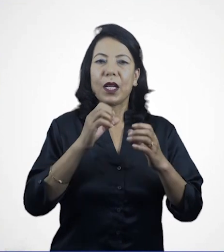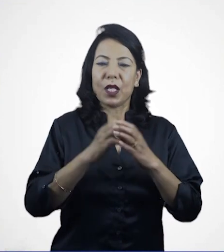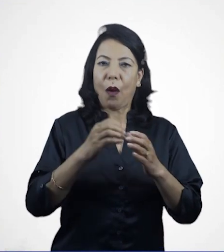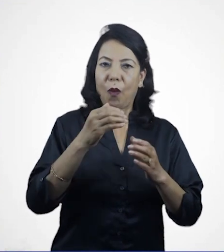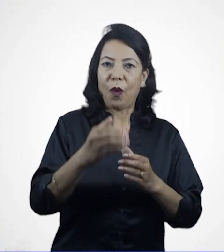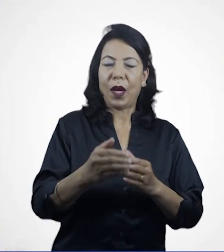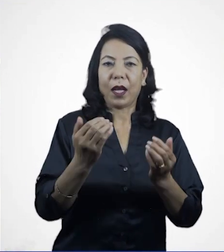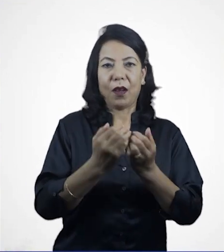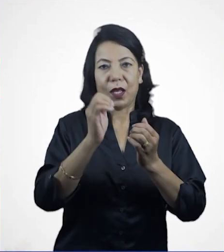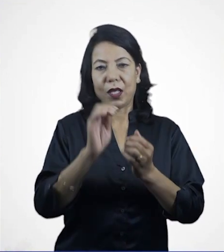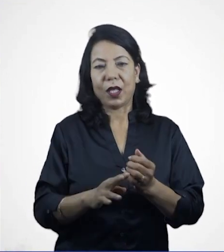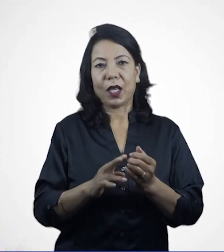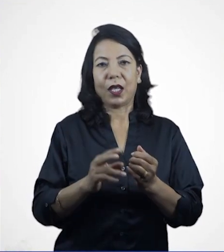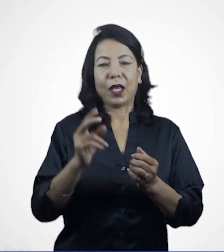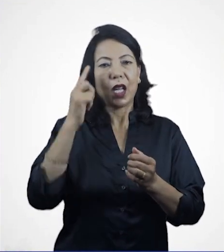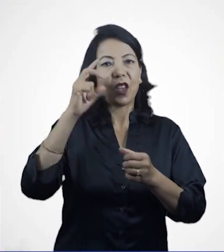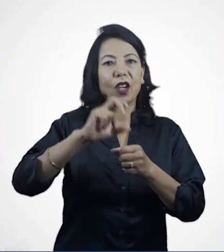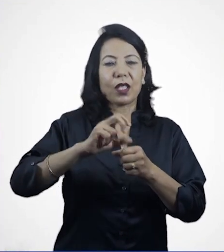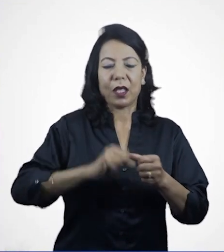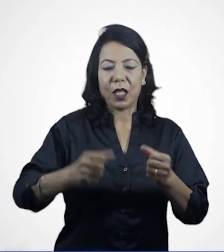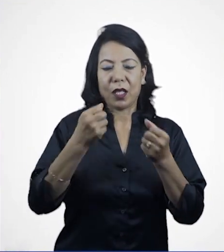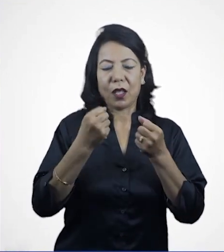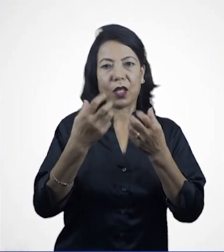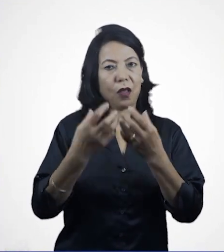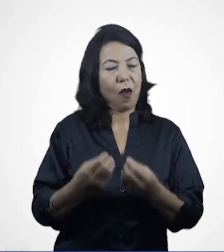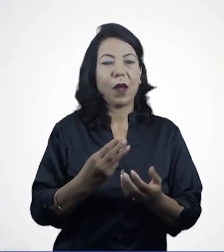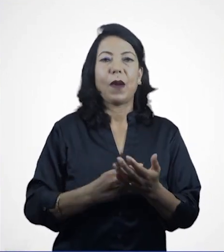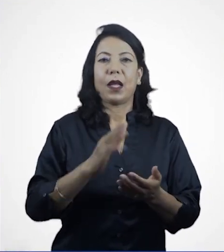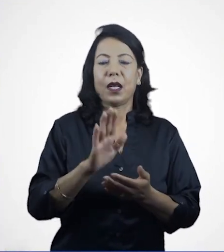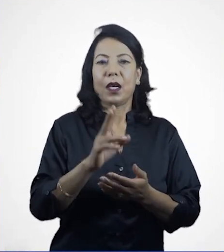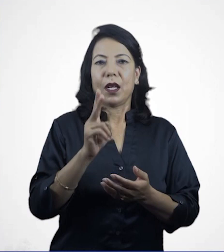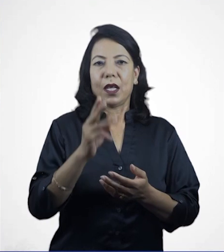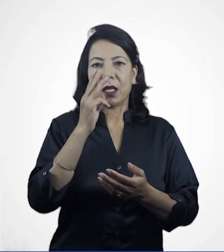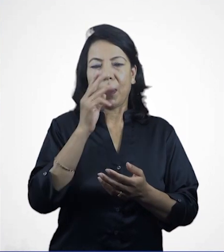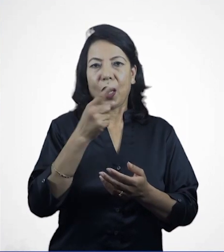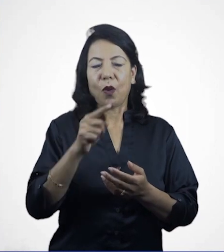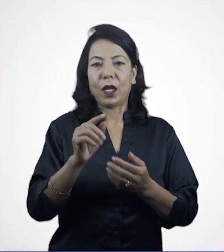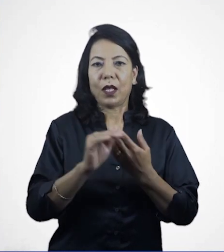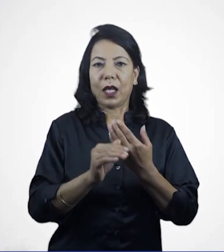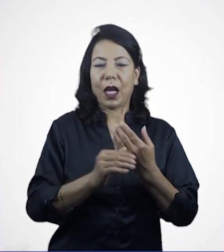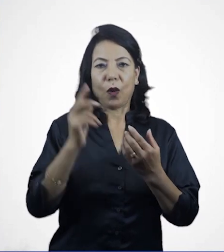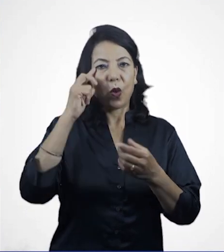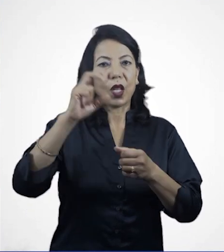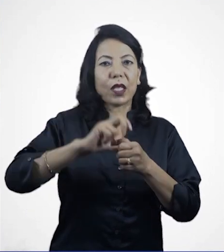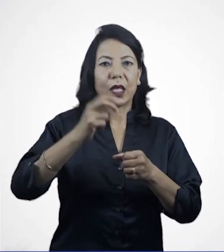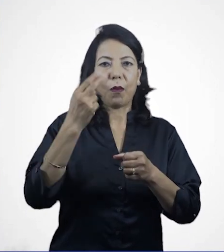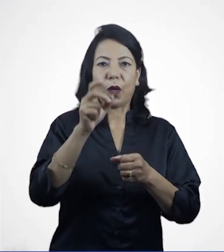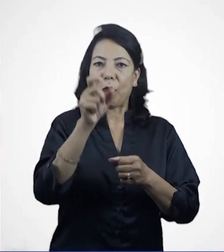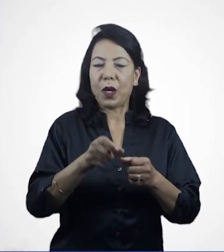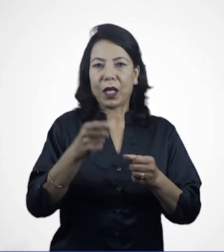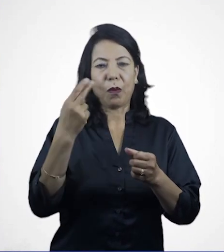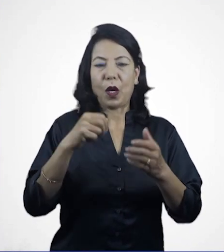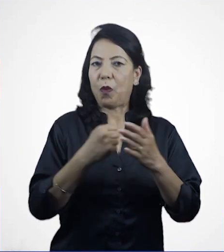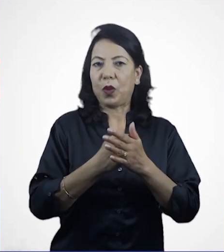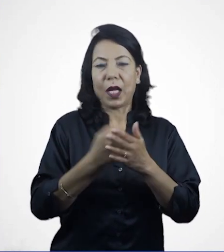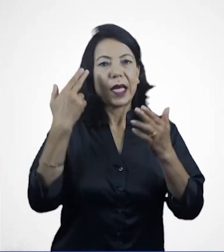समुह अलाइ घरना सकने तिस तो दख्छे जन सक्ति हमे मार तम्ये कमिश ईस उमा प्रकार को दख्छे तहा प्रकार